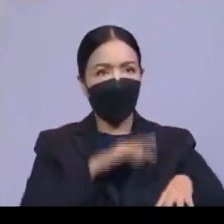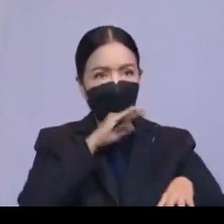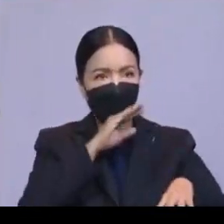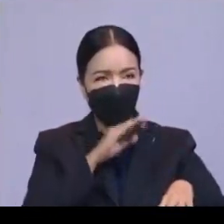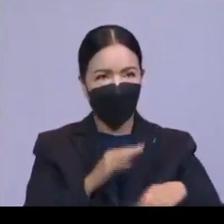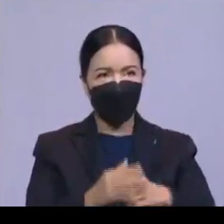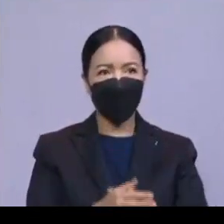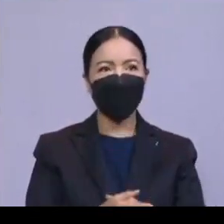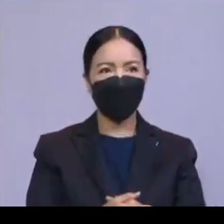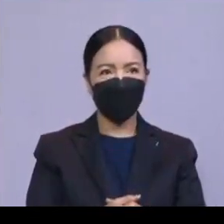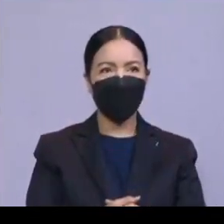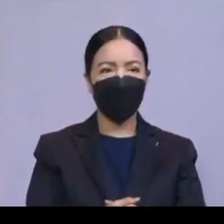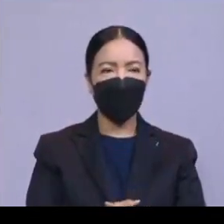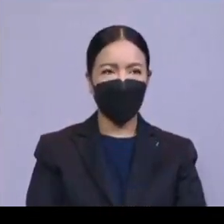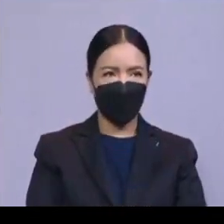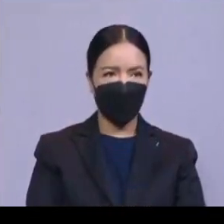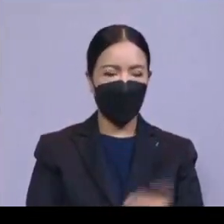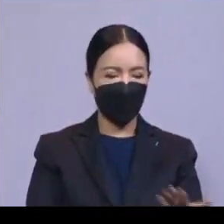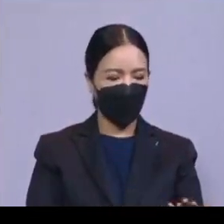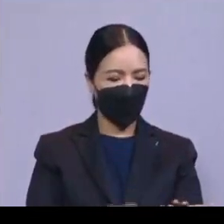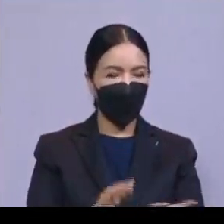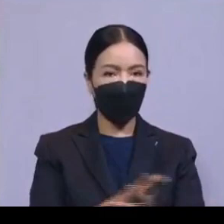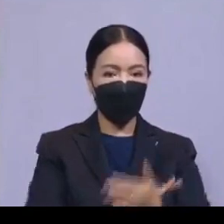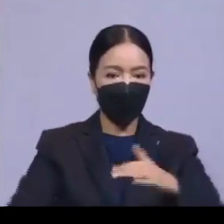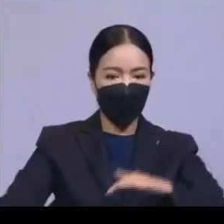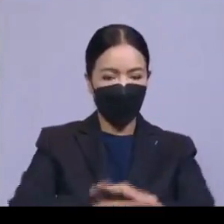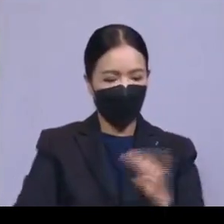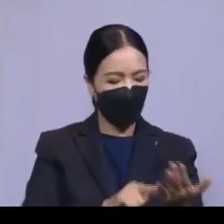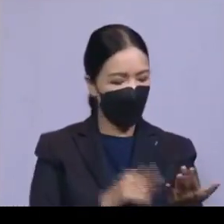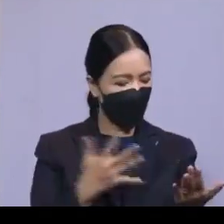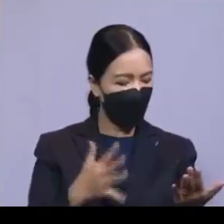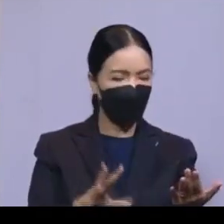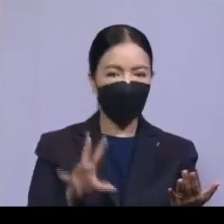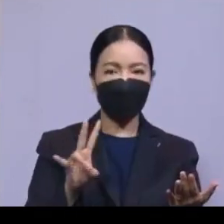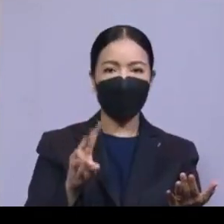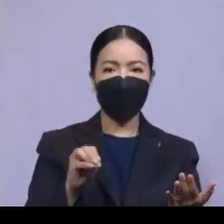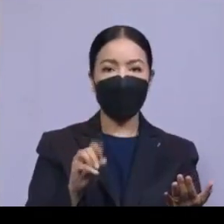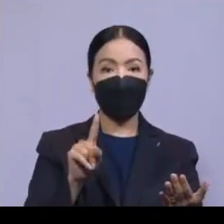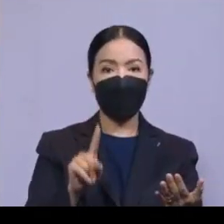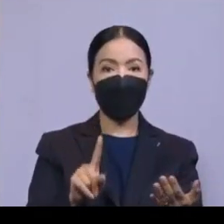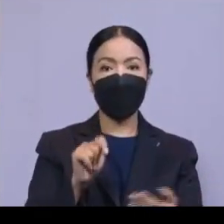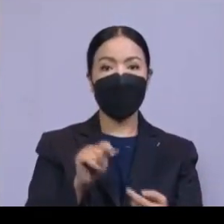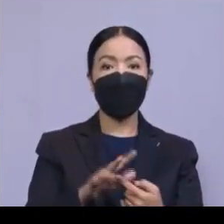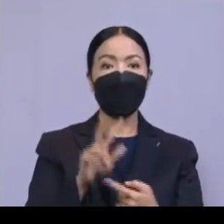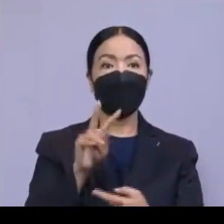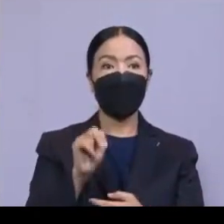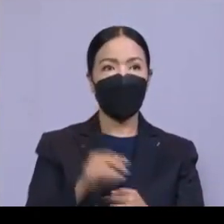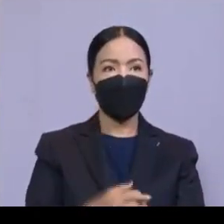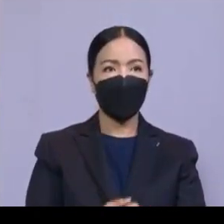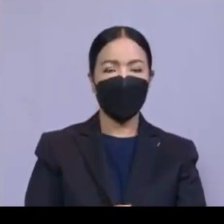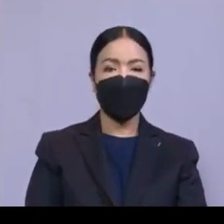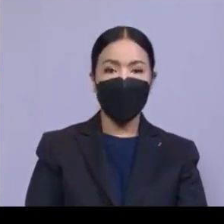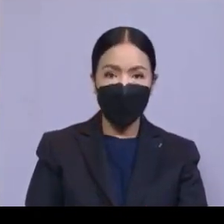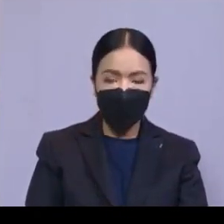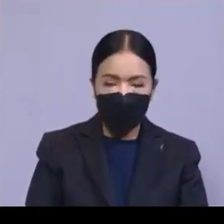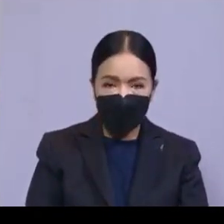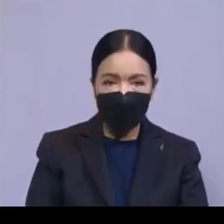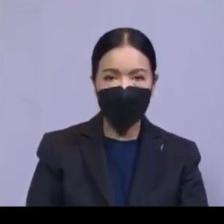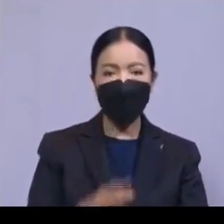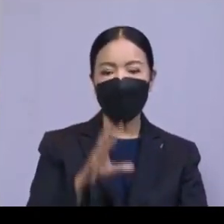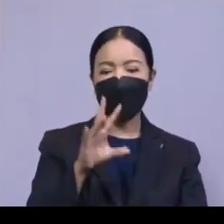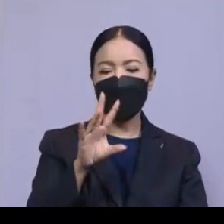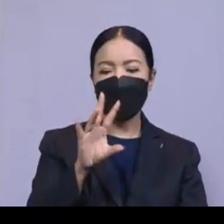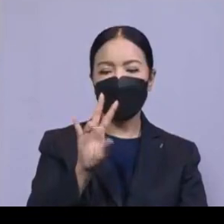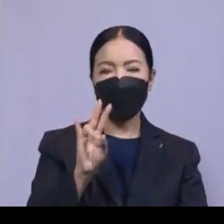หมูที่ไม่สามารถแสดงเอกสารเคลื่อนย้ายได้ถุง 71ตันค่ะ 71ไปหมื่นหนึ่งพันกิโลกรัมโห